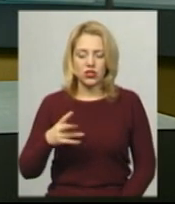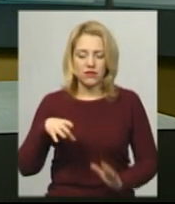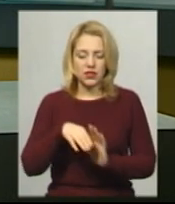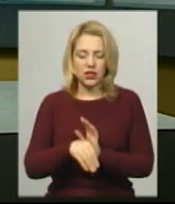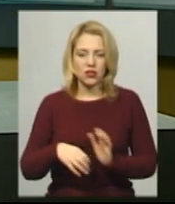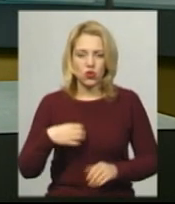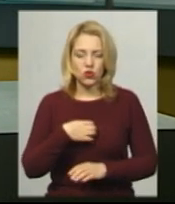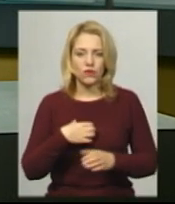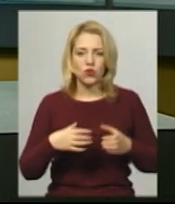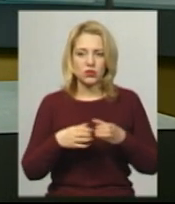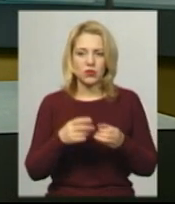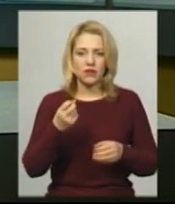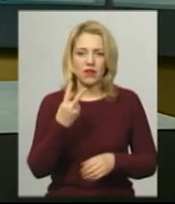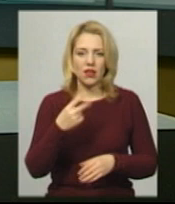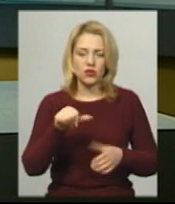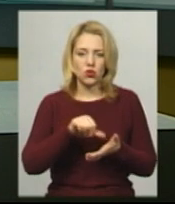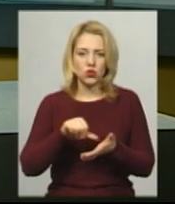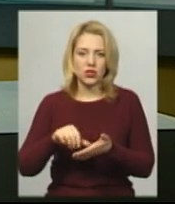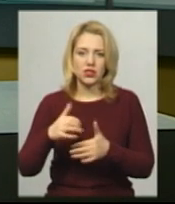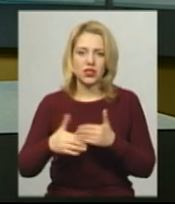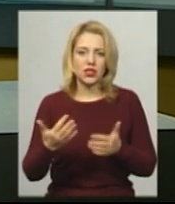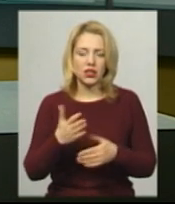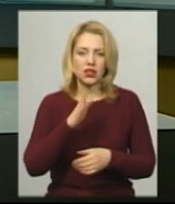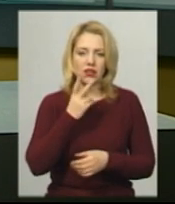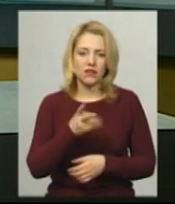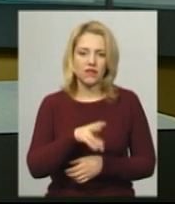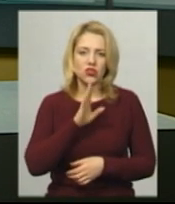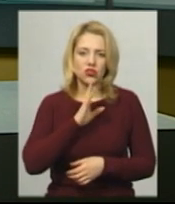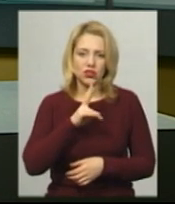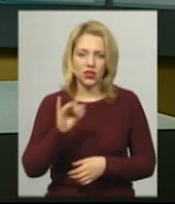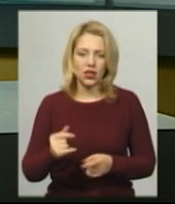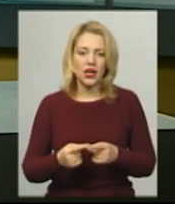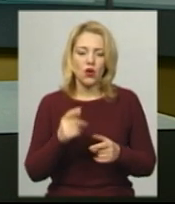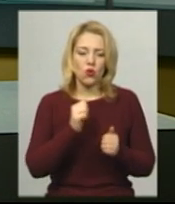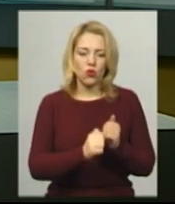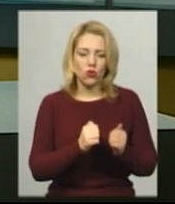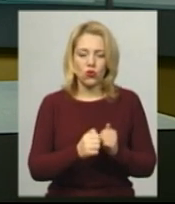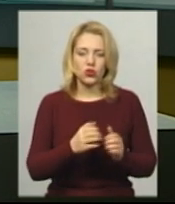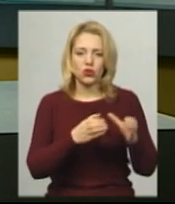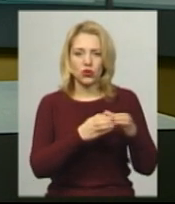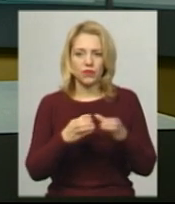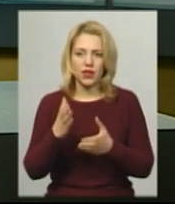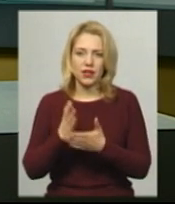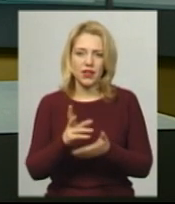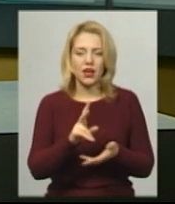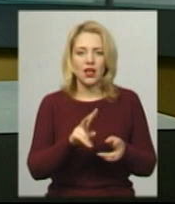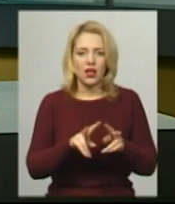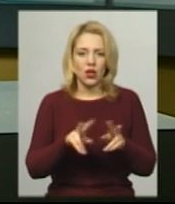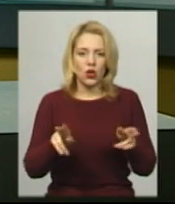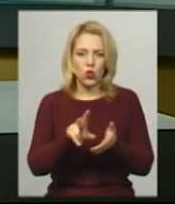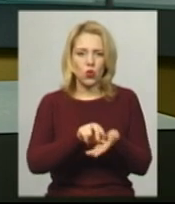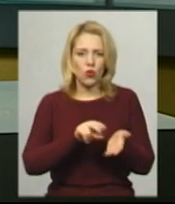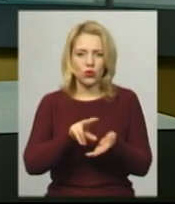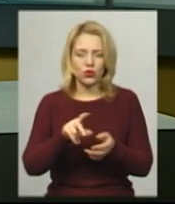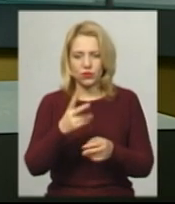основної експедиції 12 учасників, серед яких дві жінки. У кожному з основного складу УАЕ є дублер на випадок, якщо до